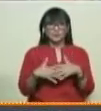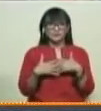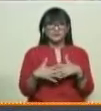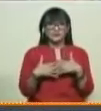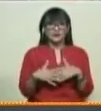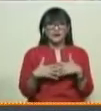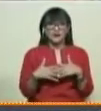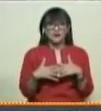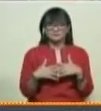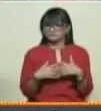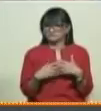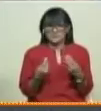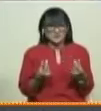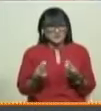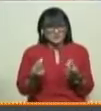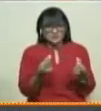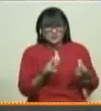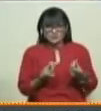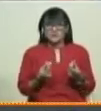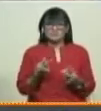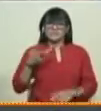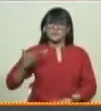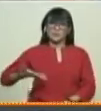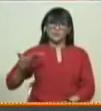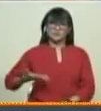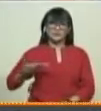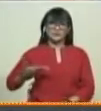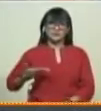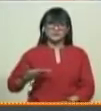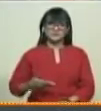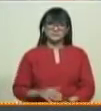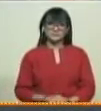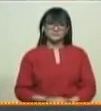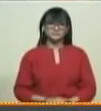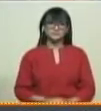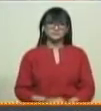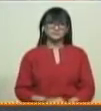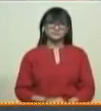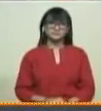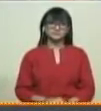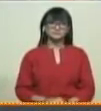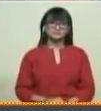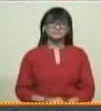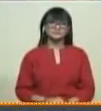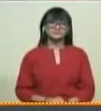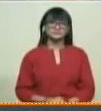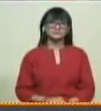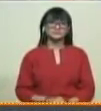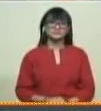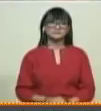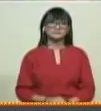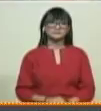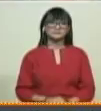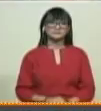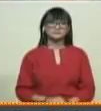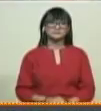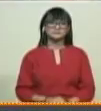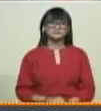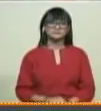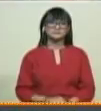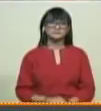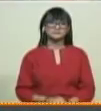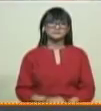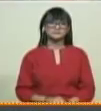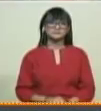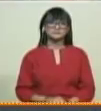muy dinámica, muy vital. Aramızdaki teknolojik, ekonomik işbirliği anlaşmalarını